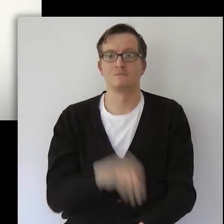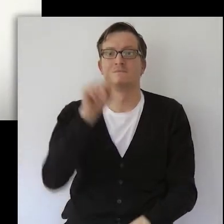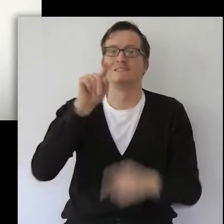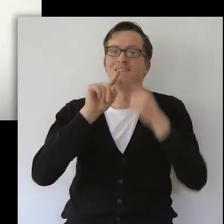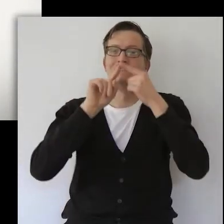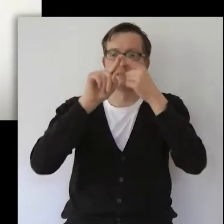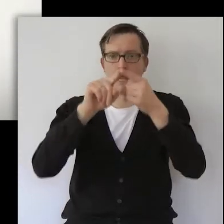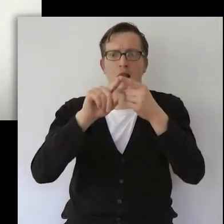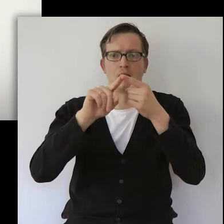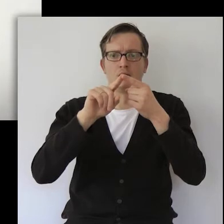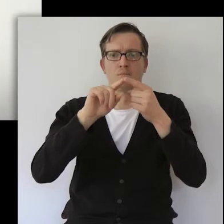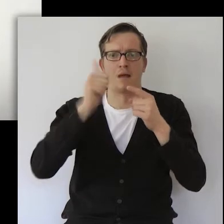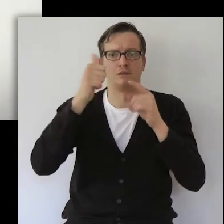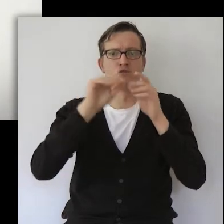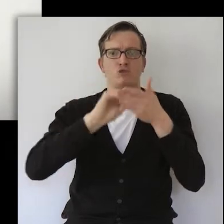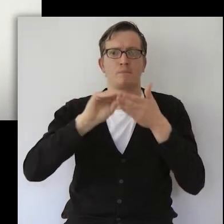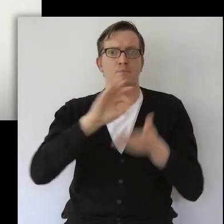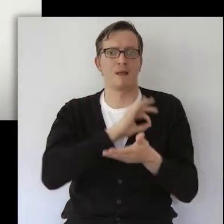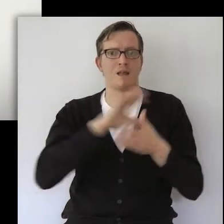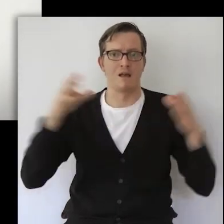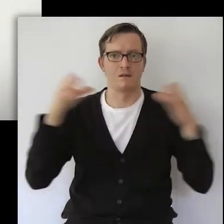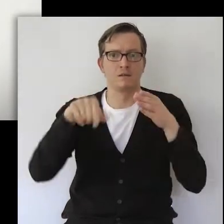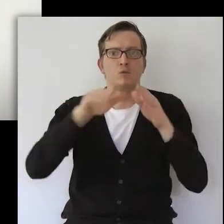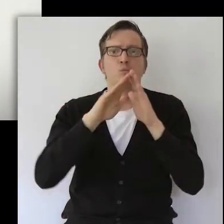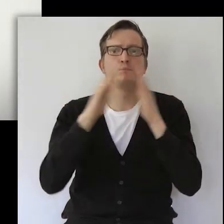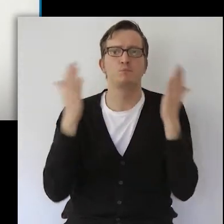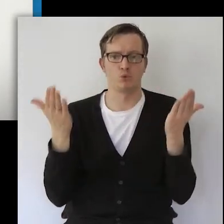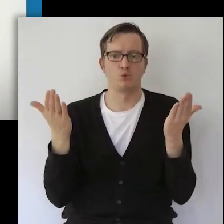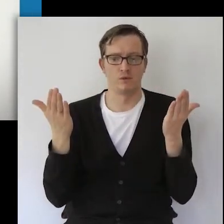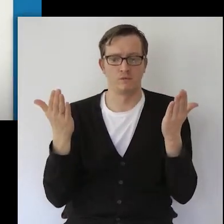die Ziele schreibt jede Partei in ein Buch